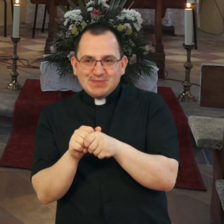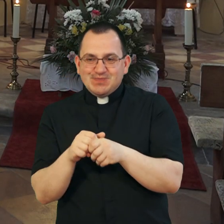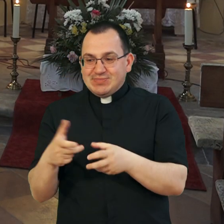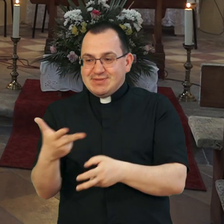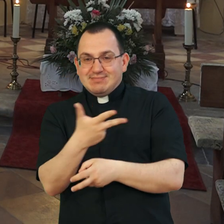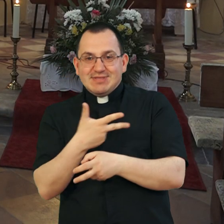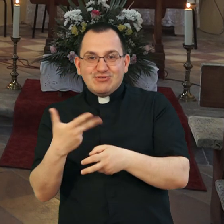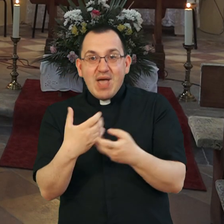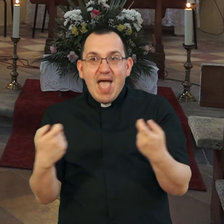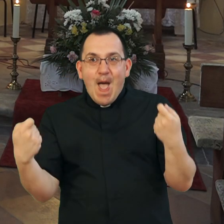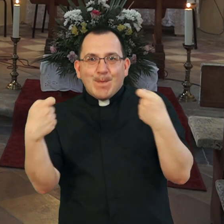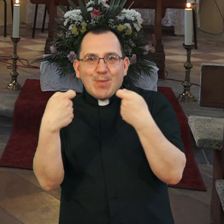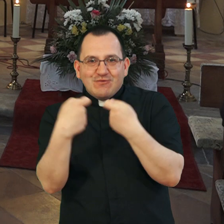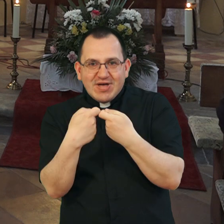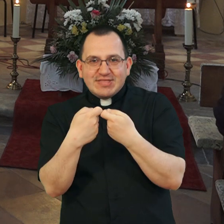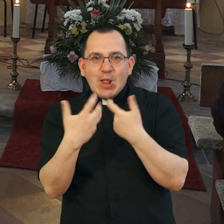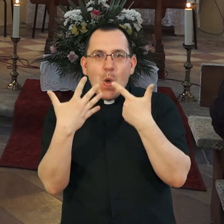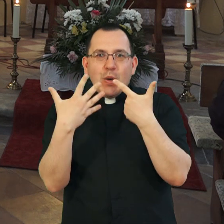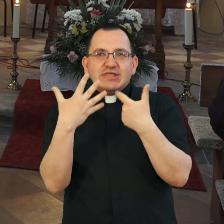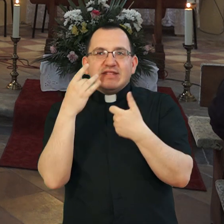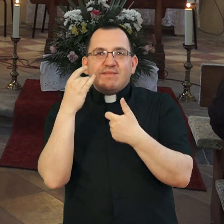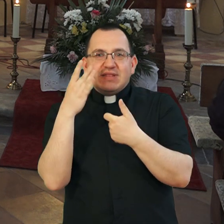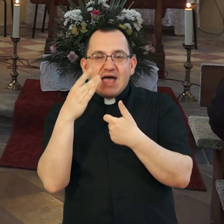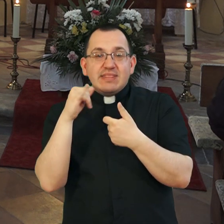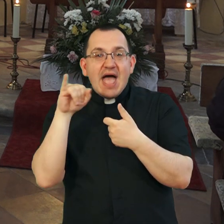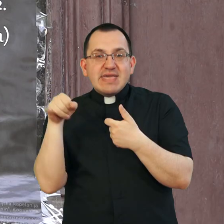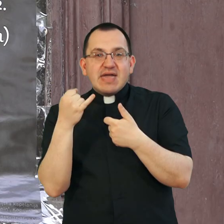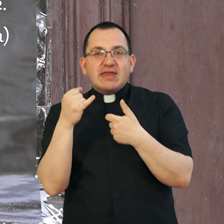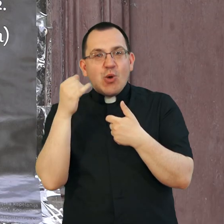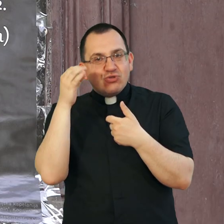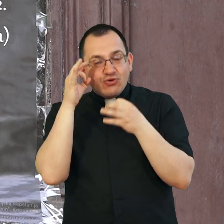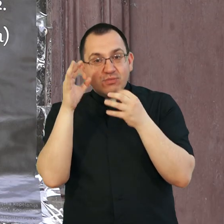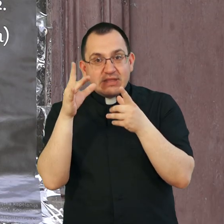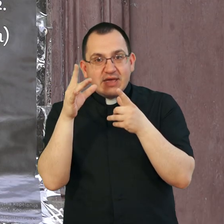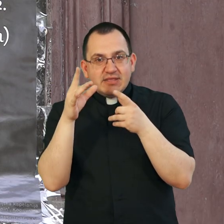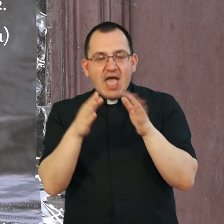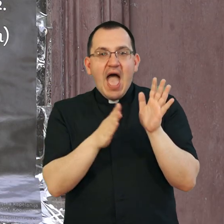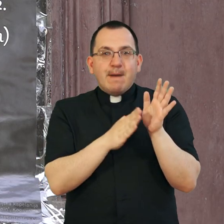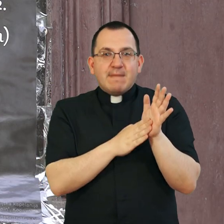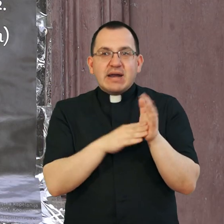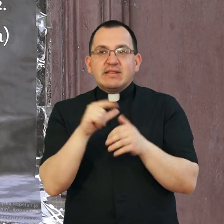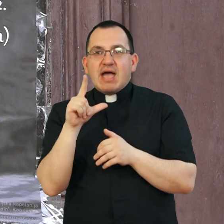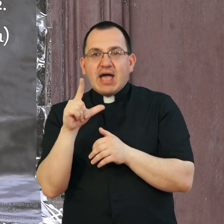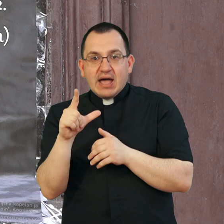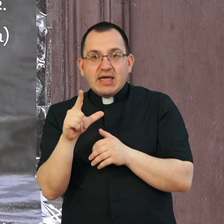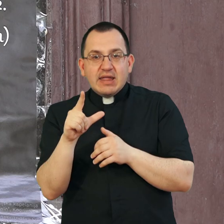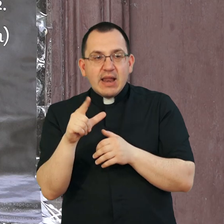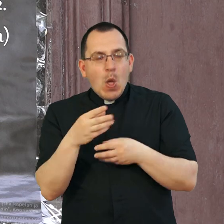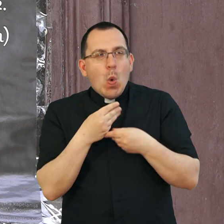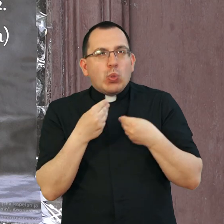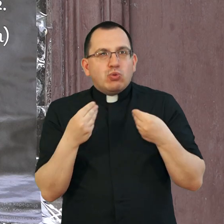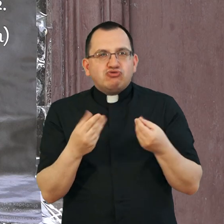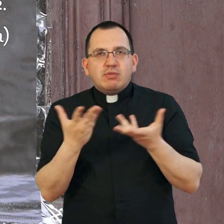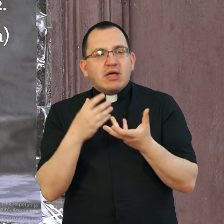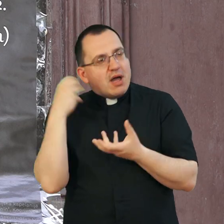povezalo sedmodnevno jerihonsko bdjenje u crkvici Svetog Florijana u Koprivnici, a Marta i Leo oduševili su nas svojim promišljanjima